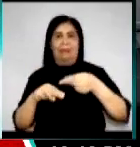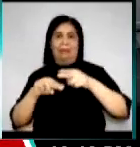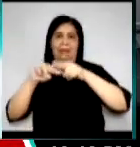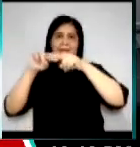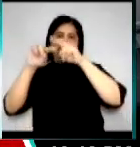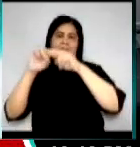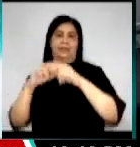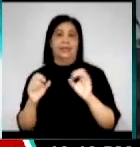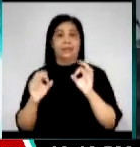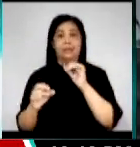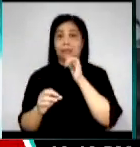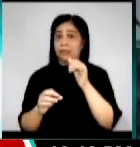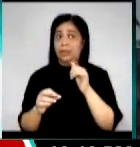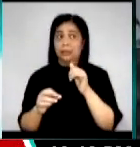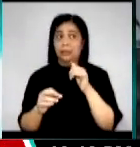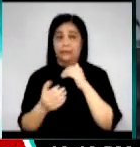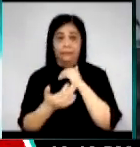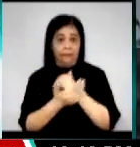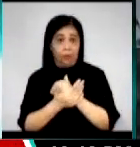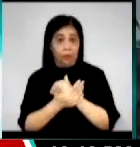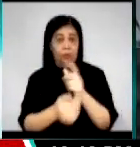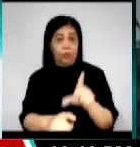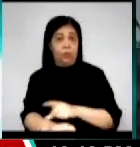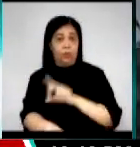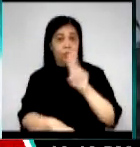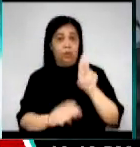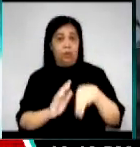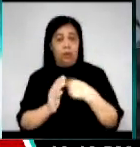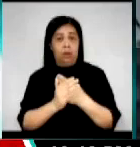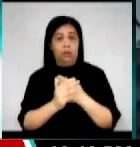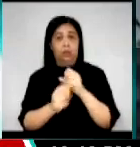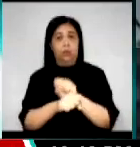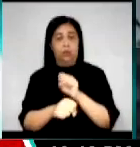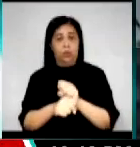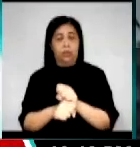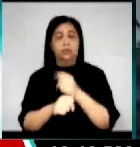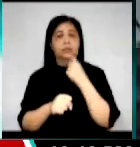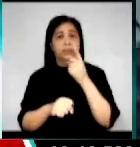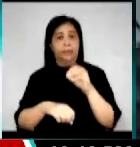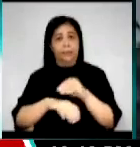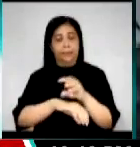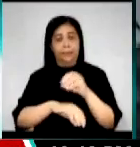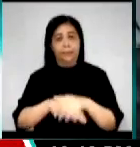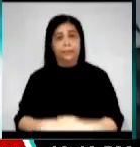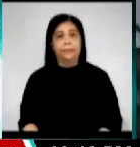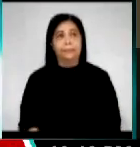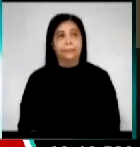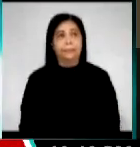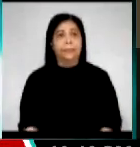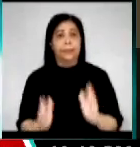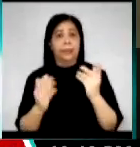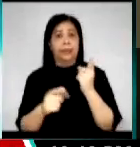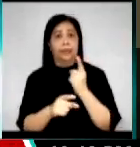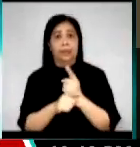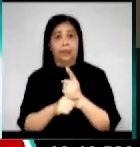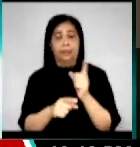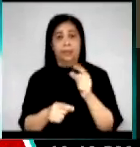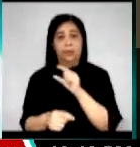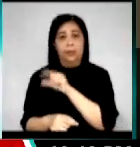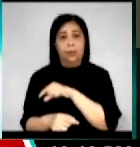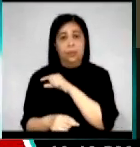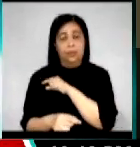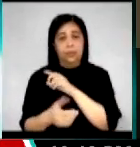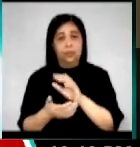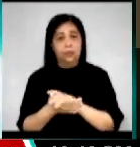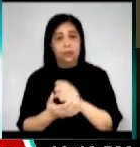raw talaga maiiwasan ng mahabang oras sa trabaho, payo niya. Kumbaga tama yung quality ng sleep natin, yung